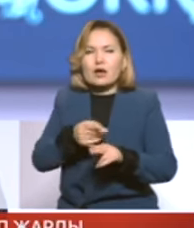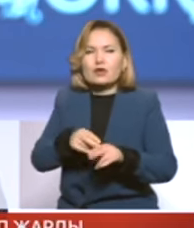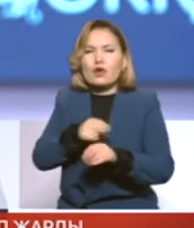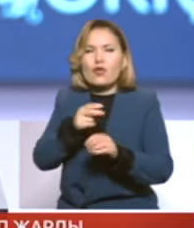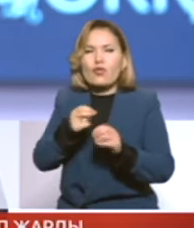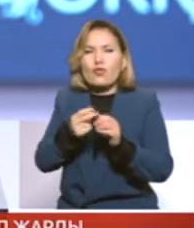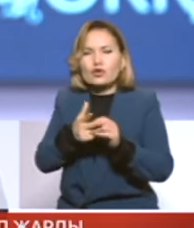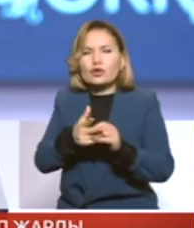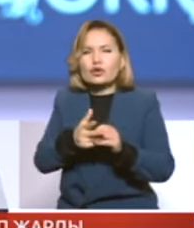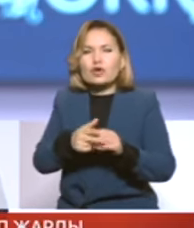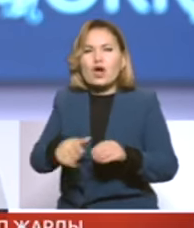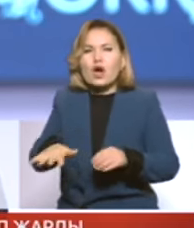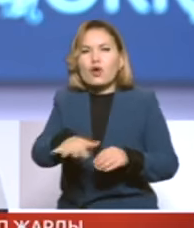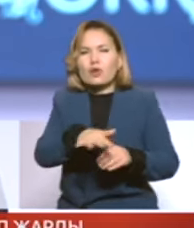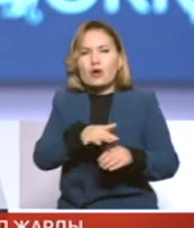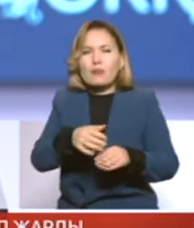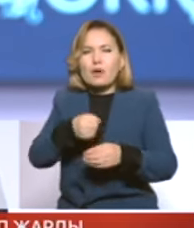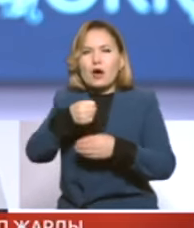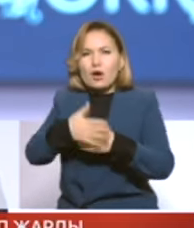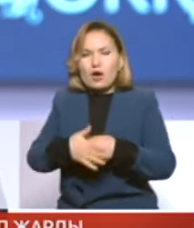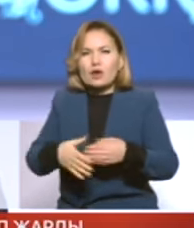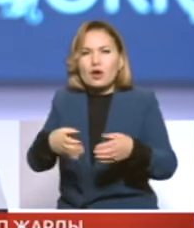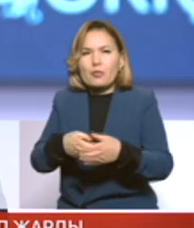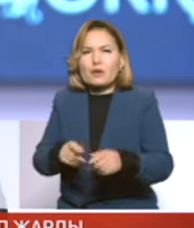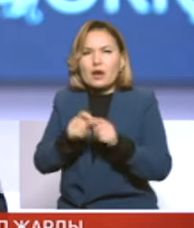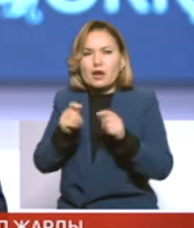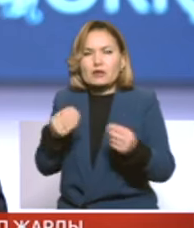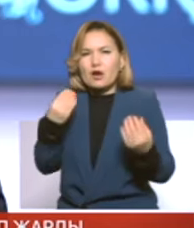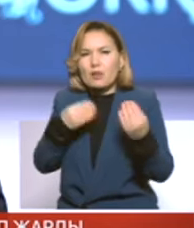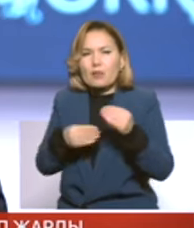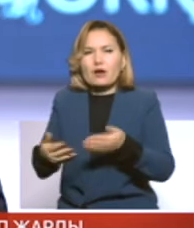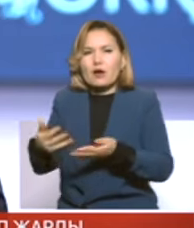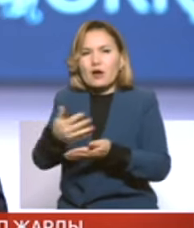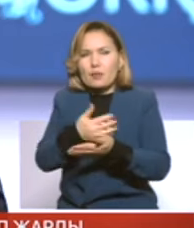өңірінде гуманитарлық көмек жинау пункттері ашылды.